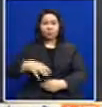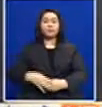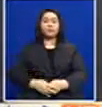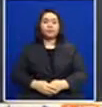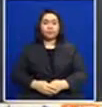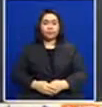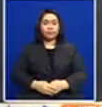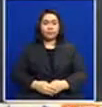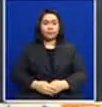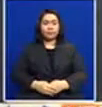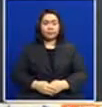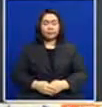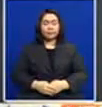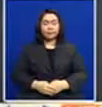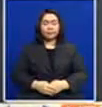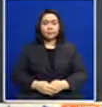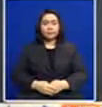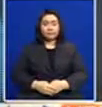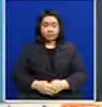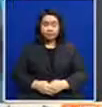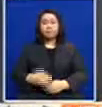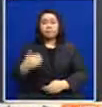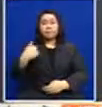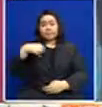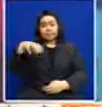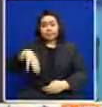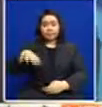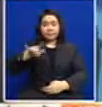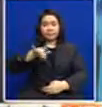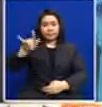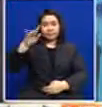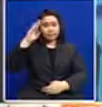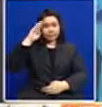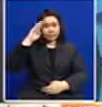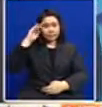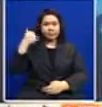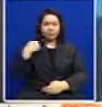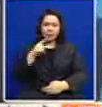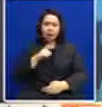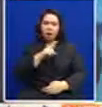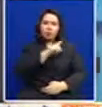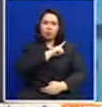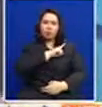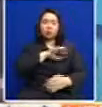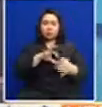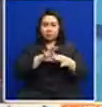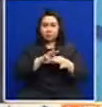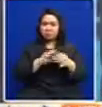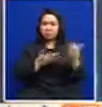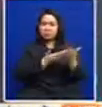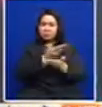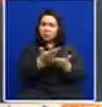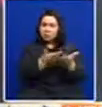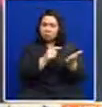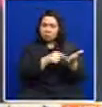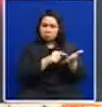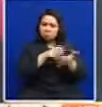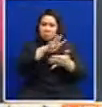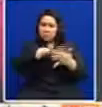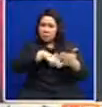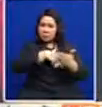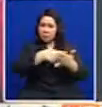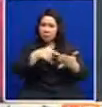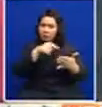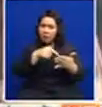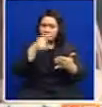นทหารอากาศกองทัพอากาศโดยกรมกิจการพลเรือนทหารอากาศมีภารกิจในการพิจารณาเสนอนโยบายว